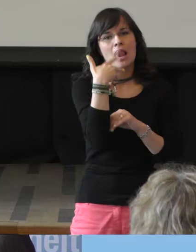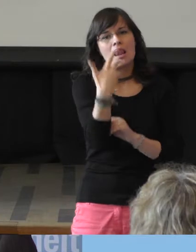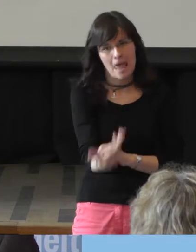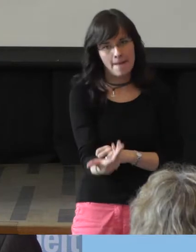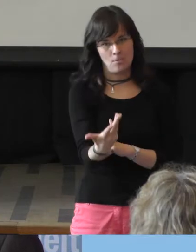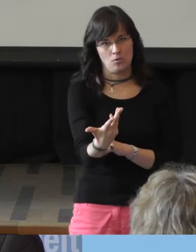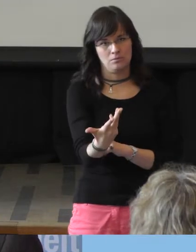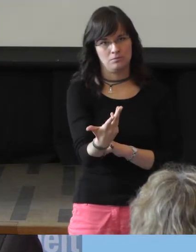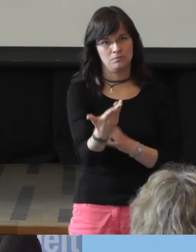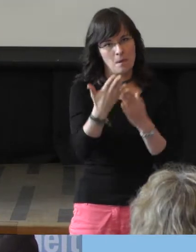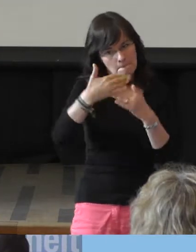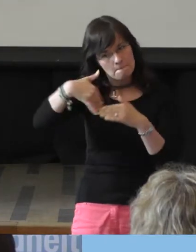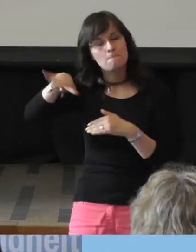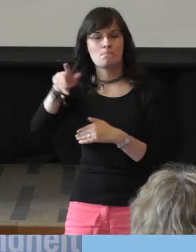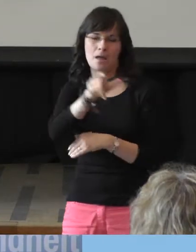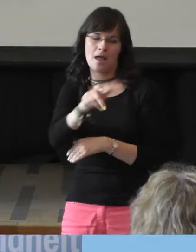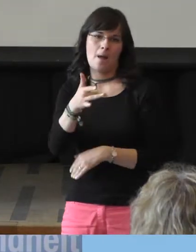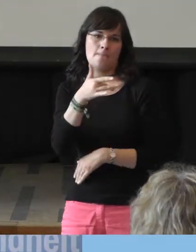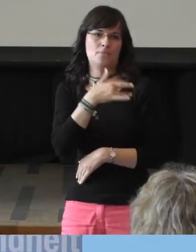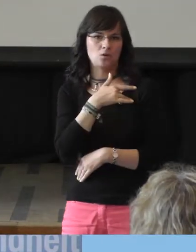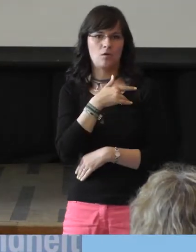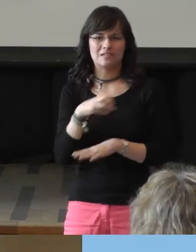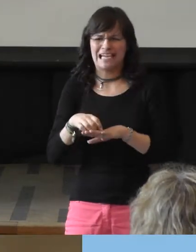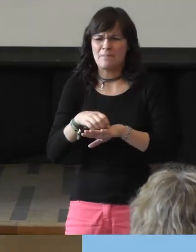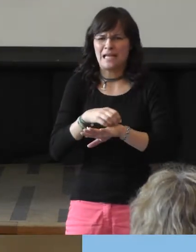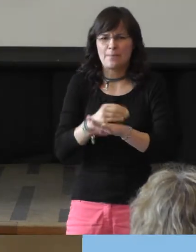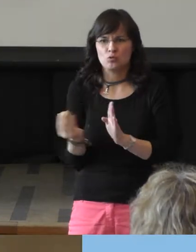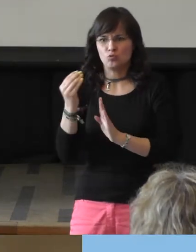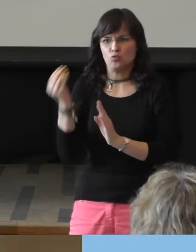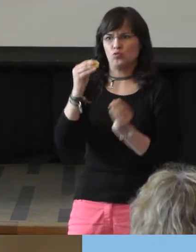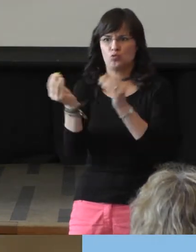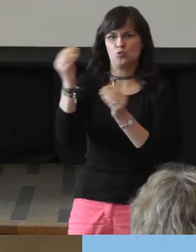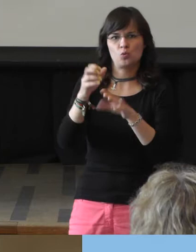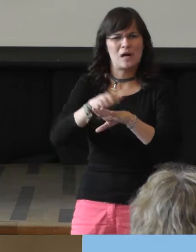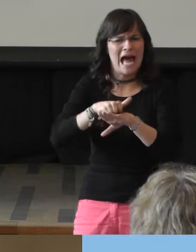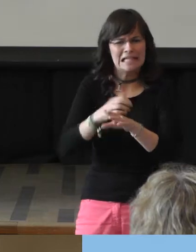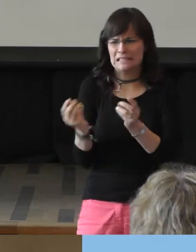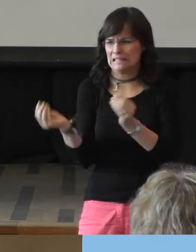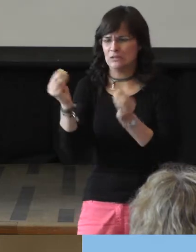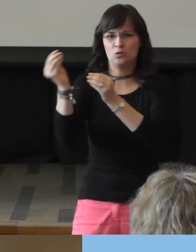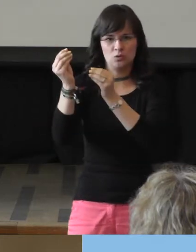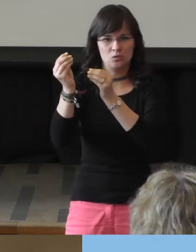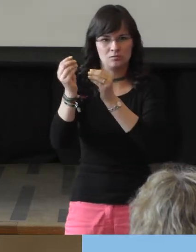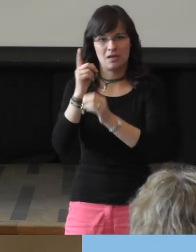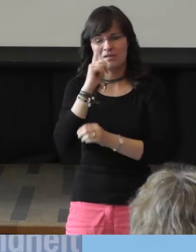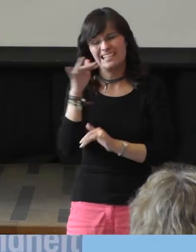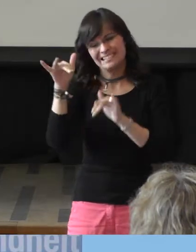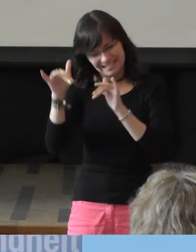haben die meisten überwiegend diese sogenannten Reizsymptome. Aber wer sie hat,